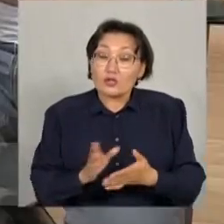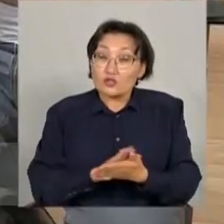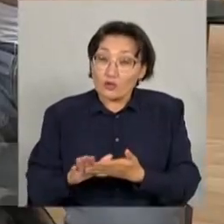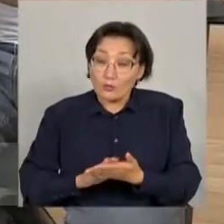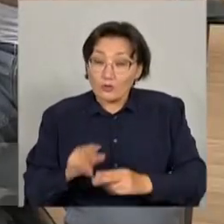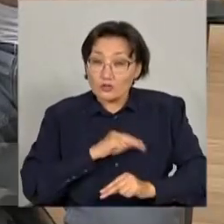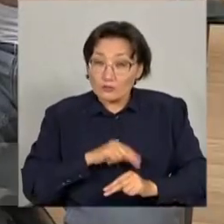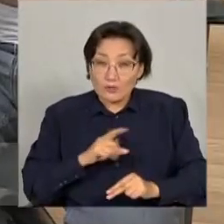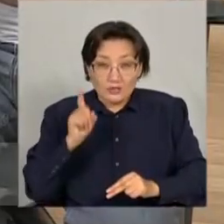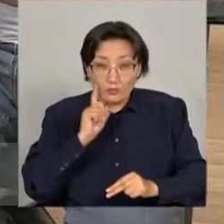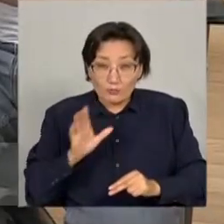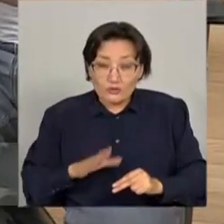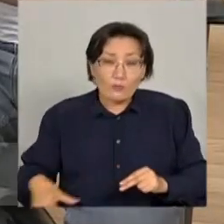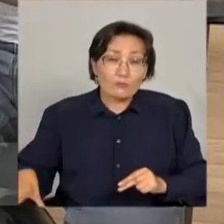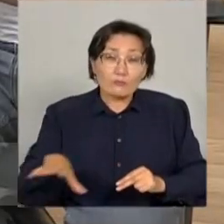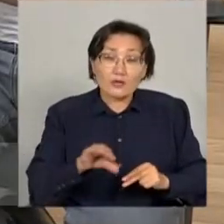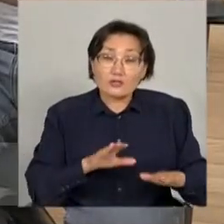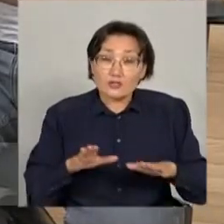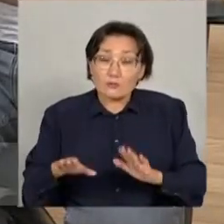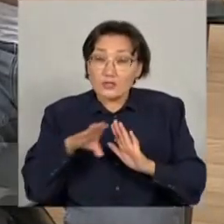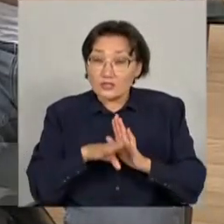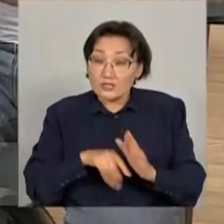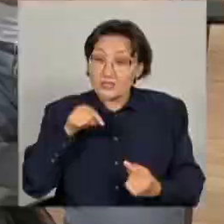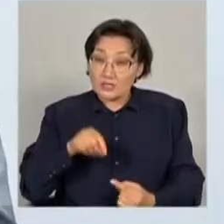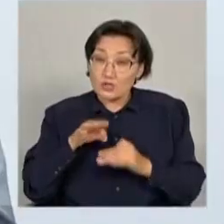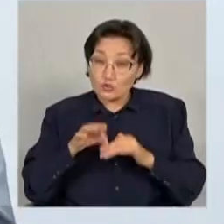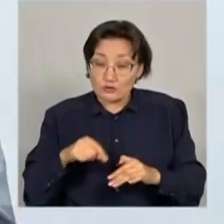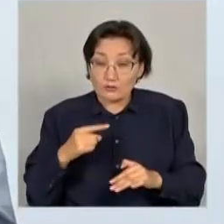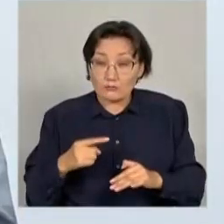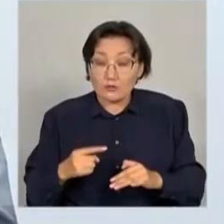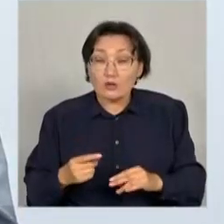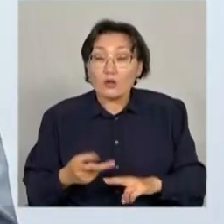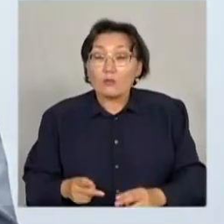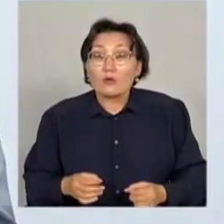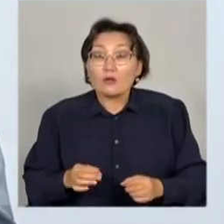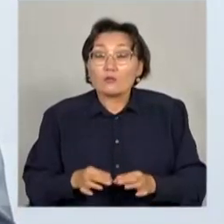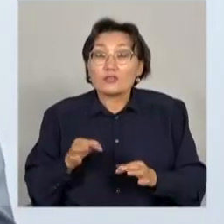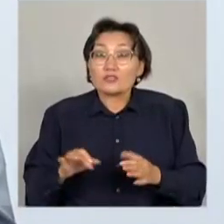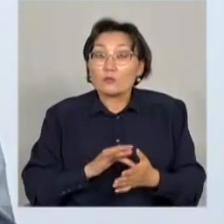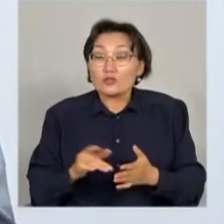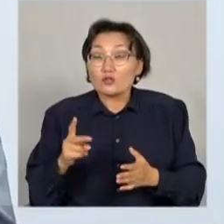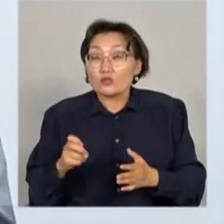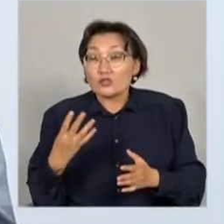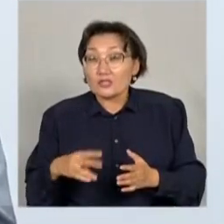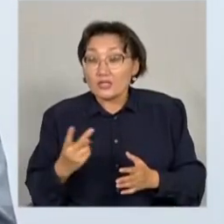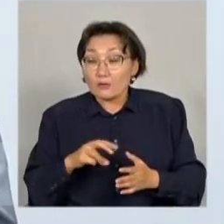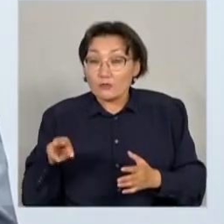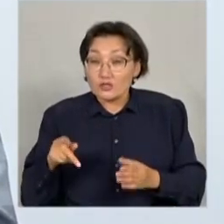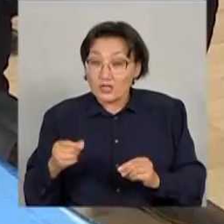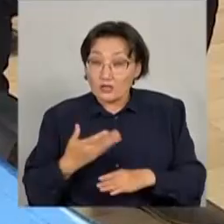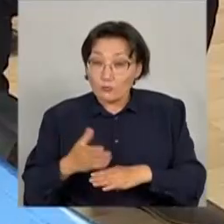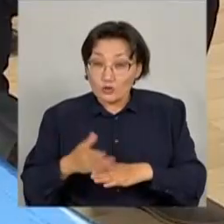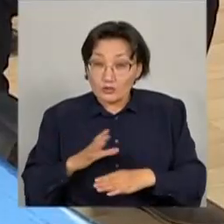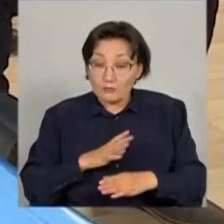jumıstarı kolaysız dep tanılgan barlıq aymakta kestege say jürgüzüldü deydi. Ol üşin obıs kazınasından 242 milyon tenge karjı